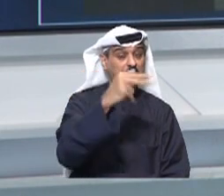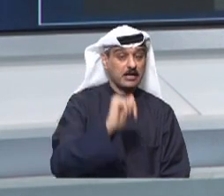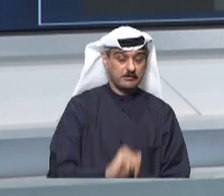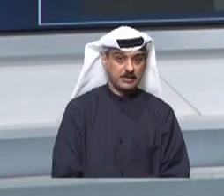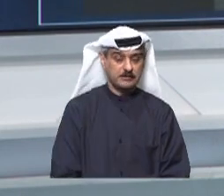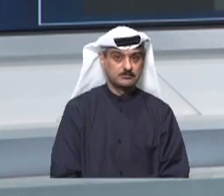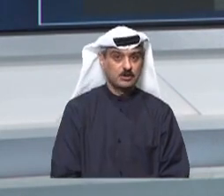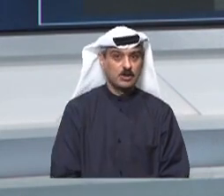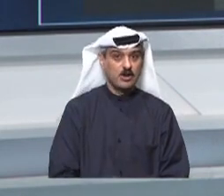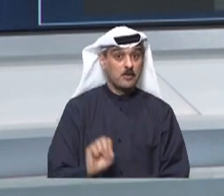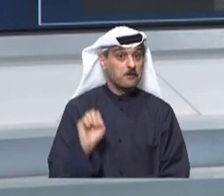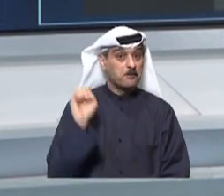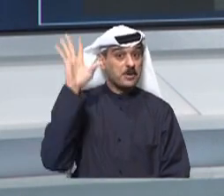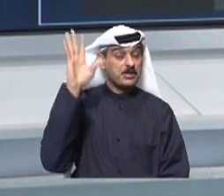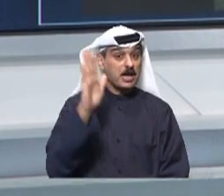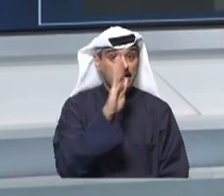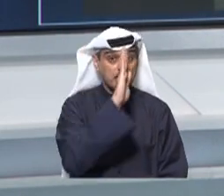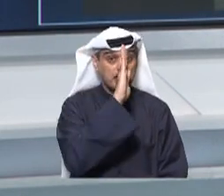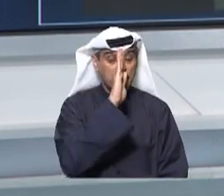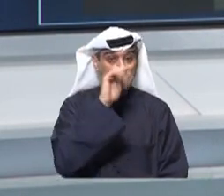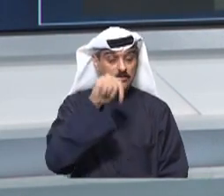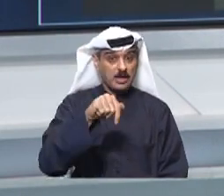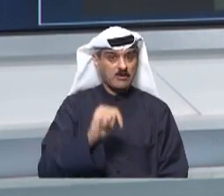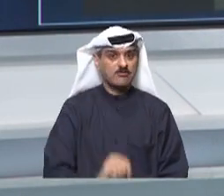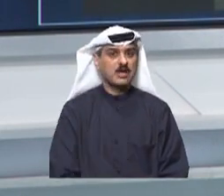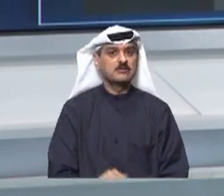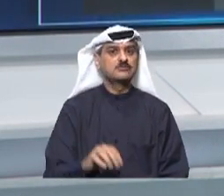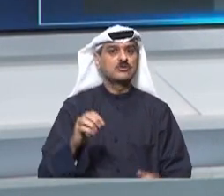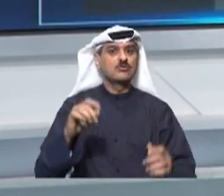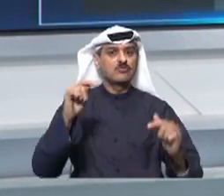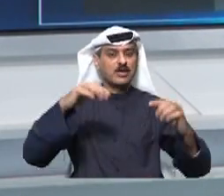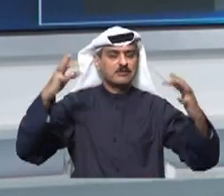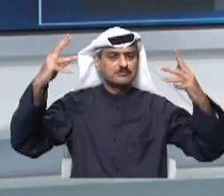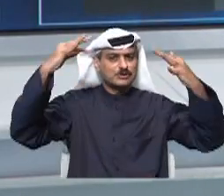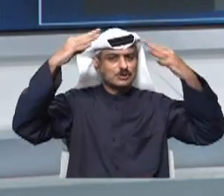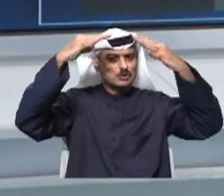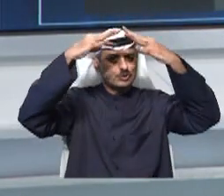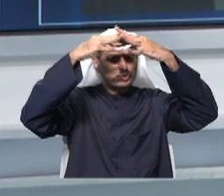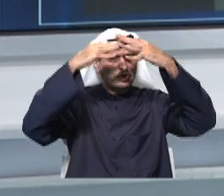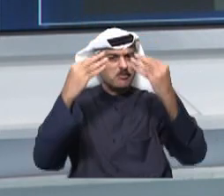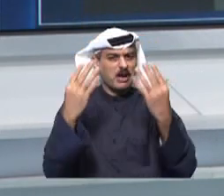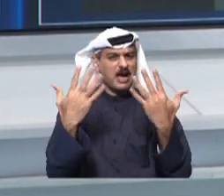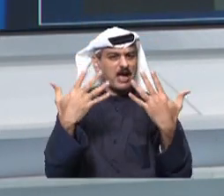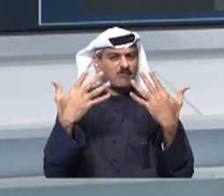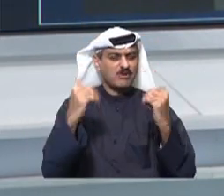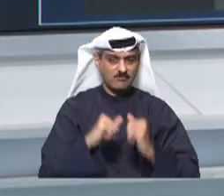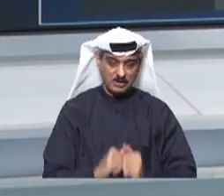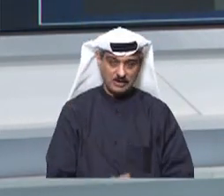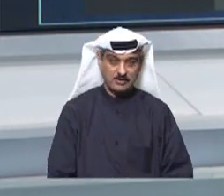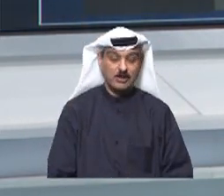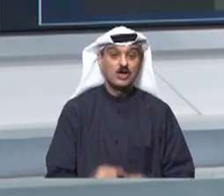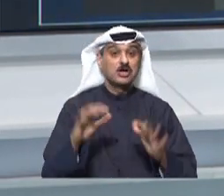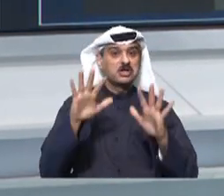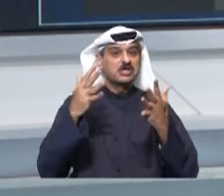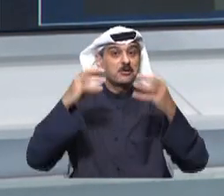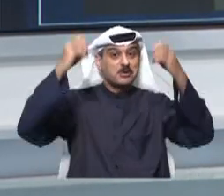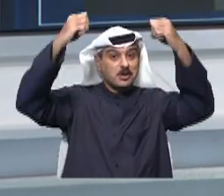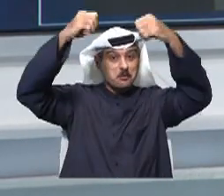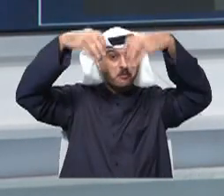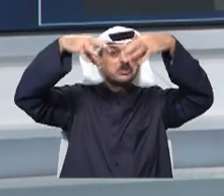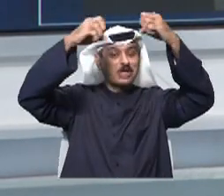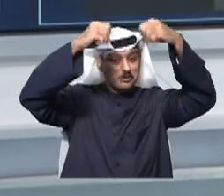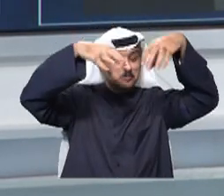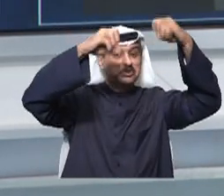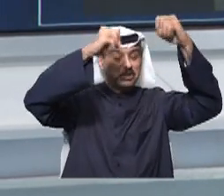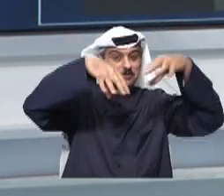ومع نشاط الرياح الجنوبيه الشرقيه راح يكون هناك تكاثر لبعض السحب تدريجيا، وايضا هناك فرص لامطار متفرقه